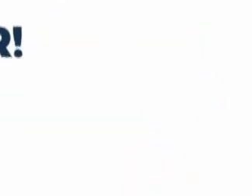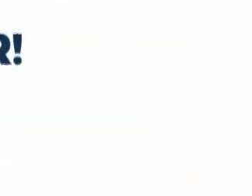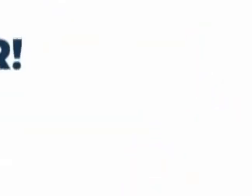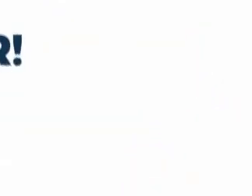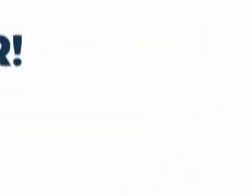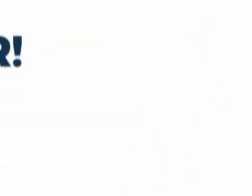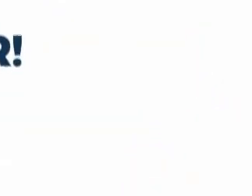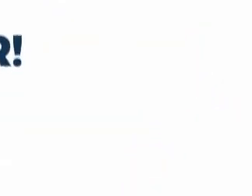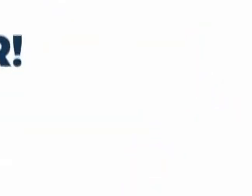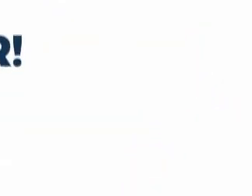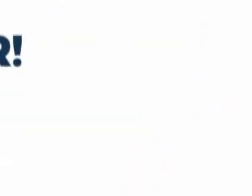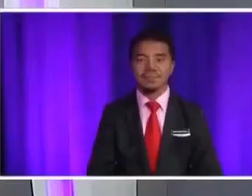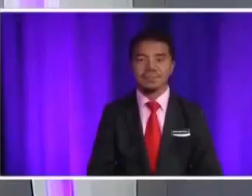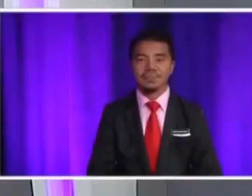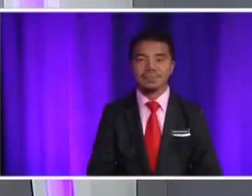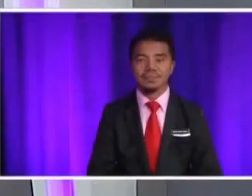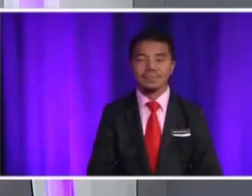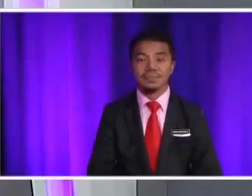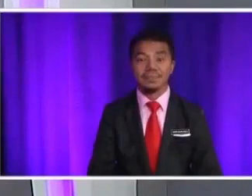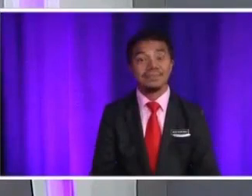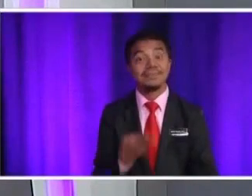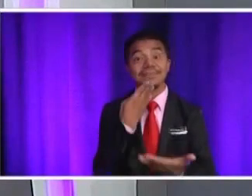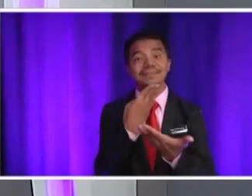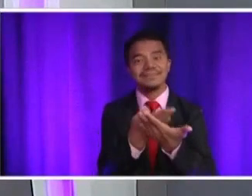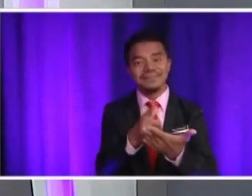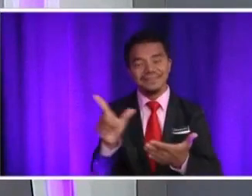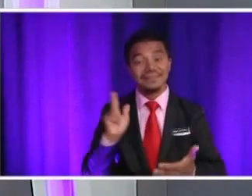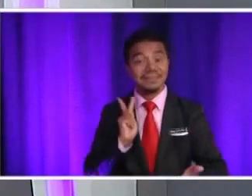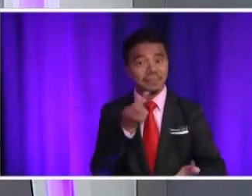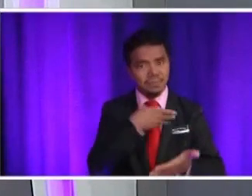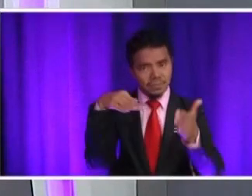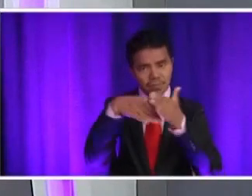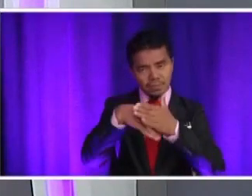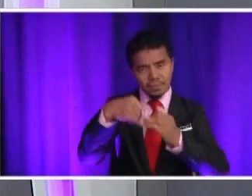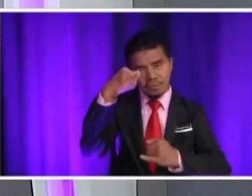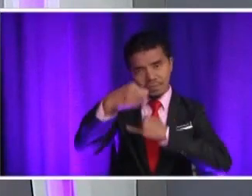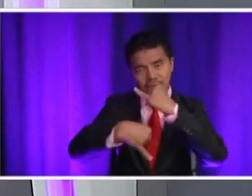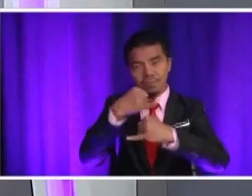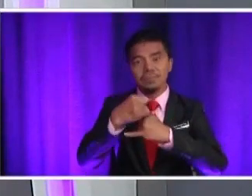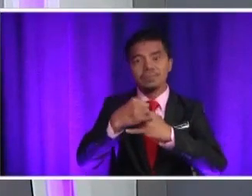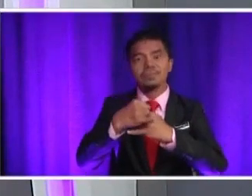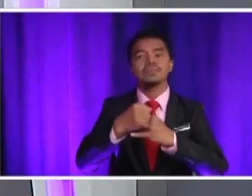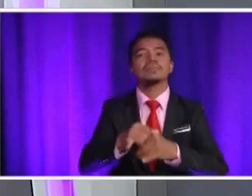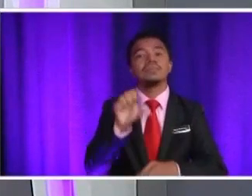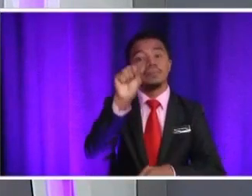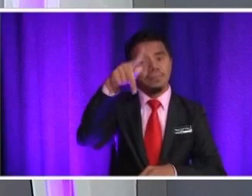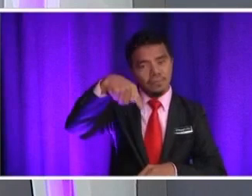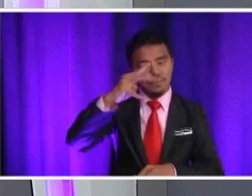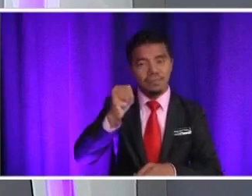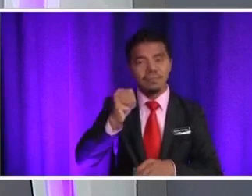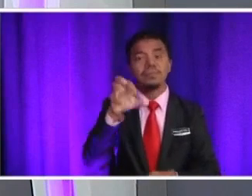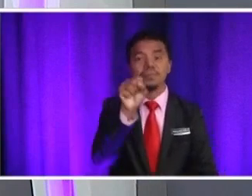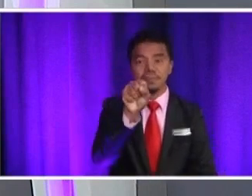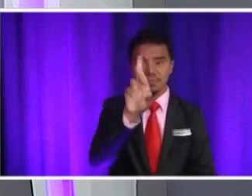Didik TV KPM. Baik, hari ini dalam Sukses SPM 2022, kita belajar tentang sains rumah